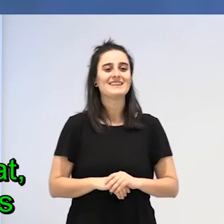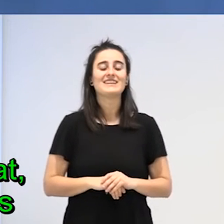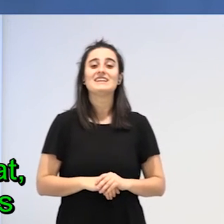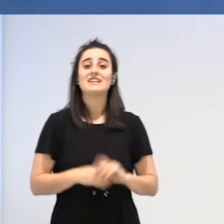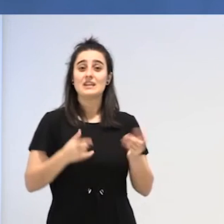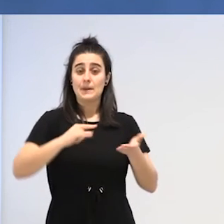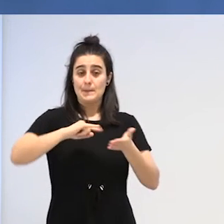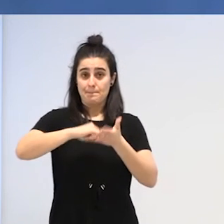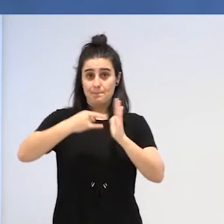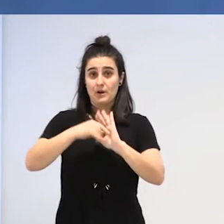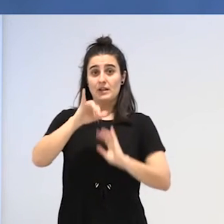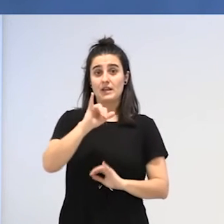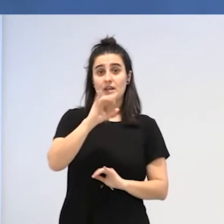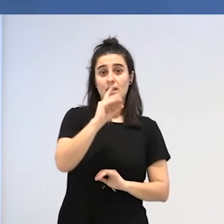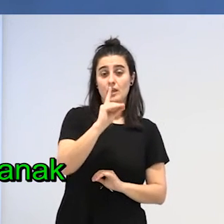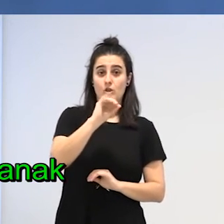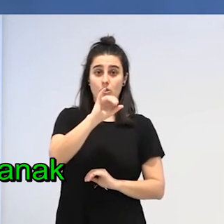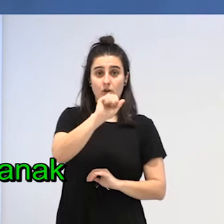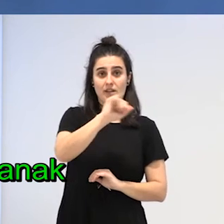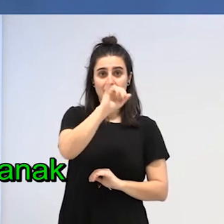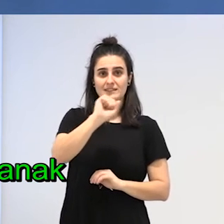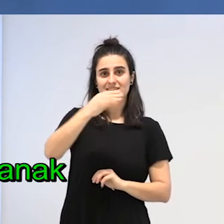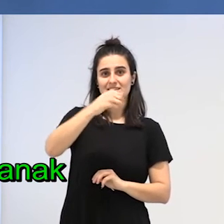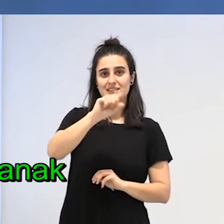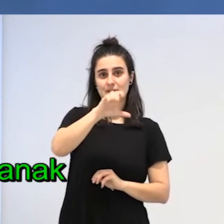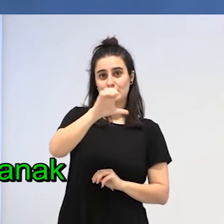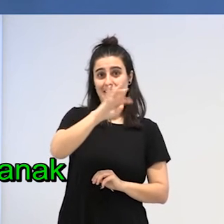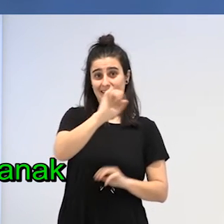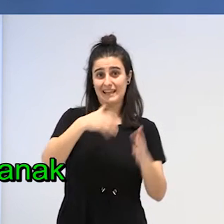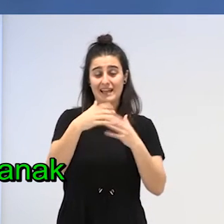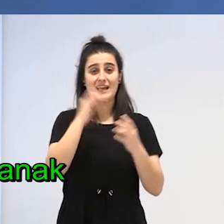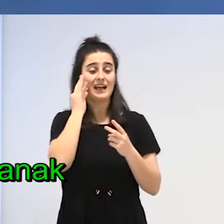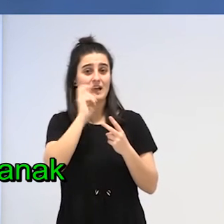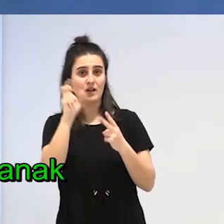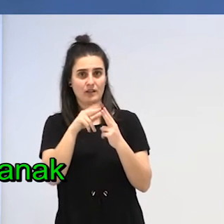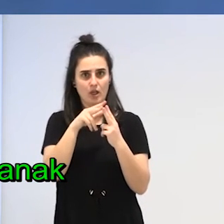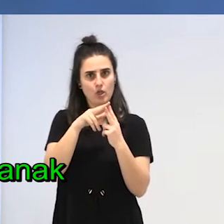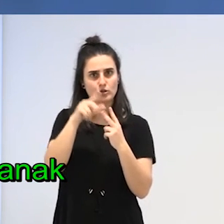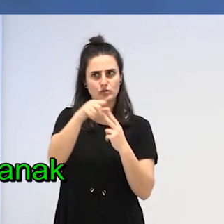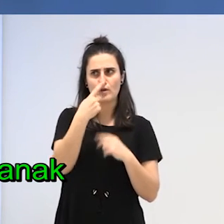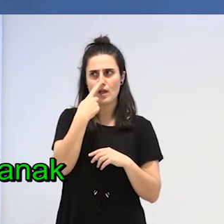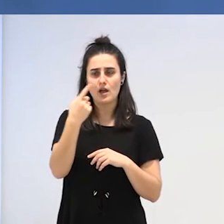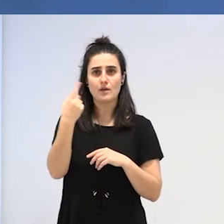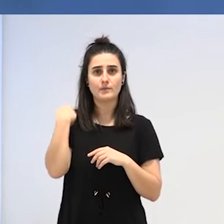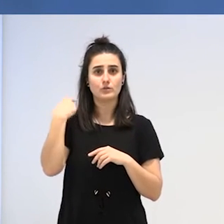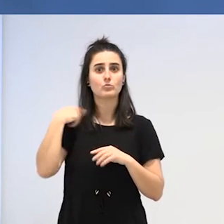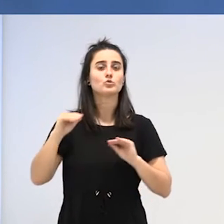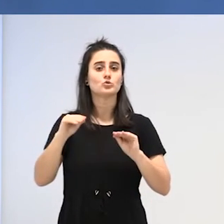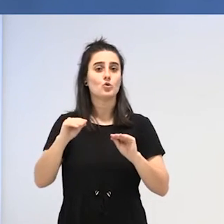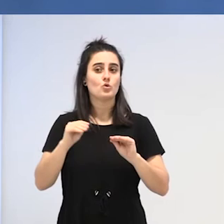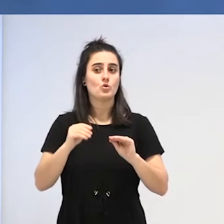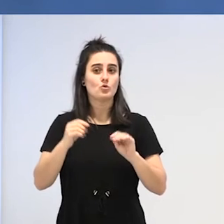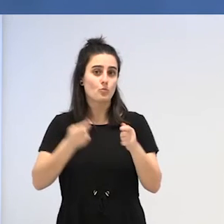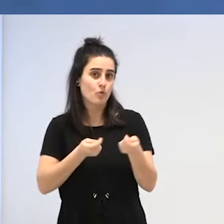Zabaleta eta Ixia Roza egon ziren hasieratik eta iaz Arantxaren koordinazio lanak neukartu nituen, eta